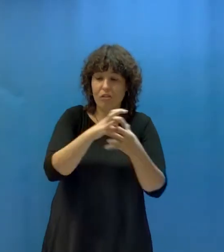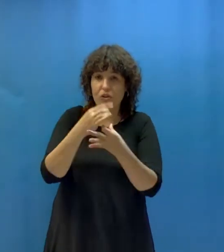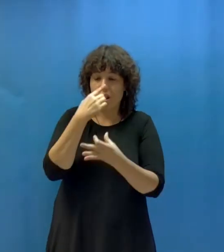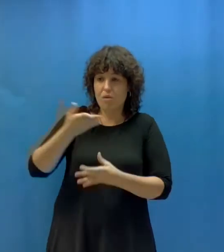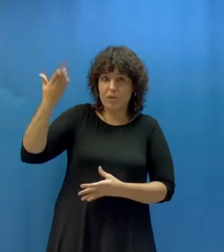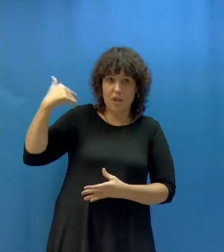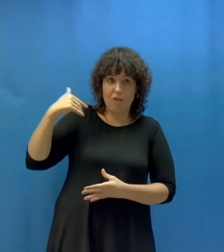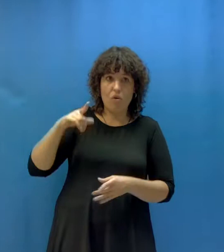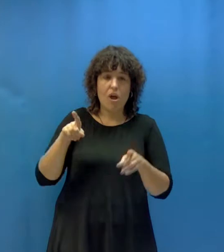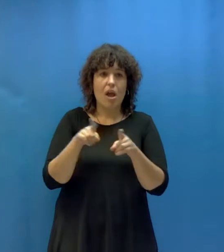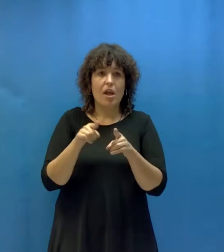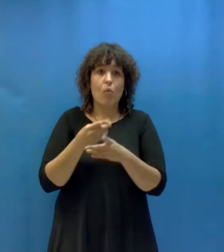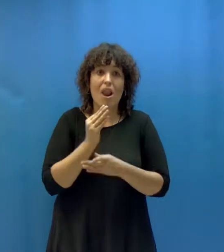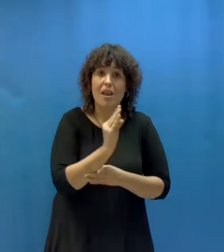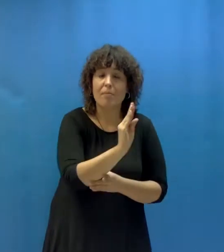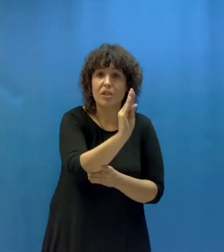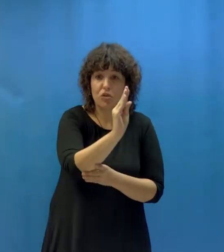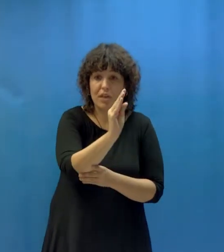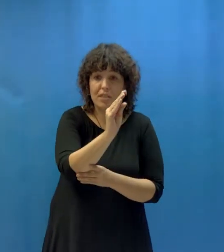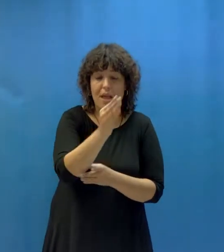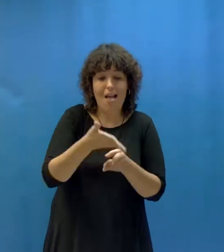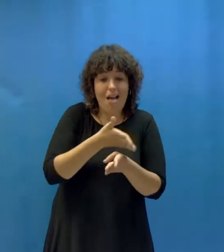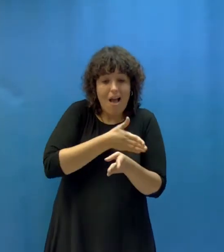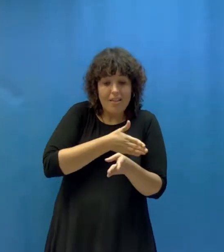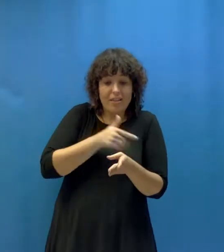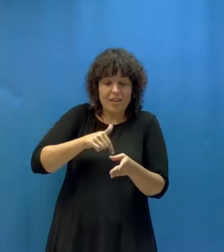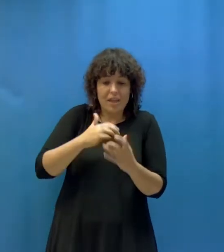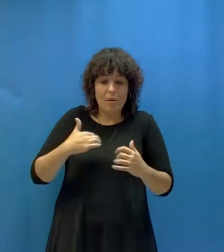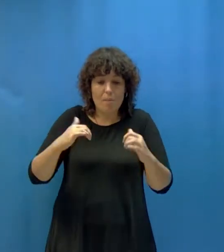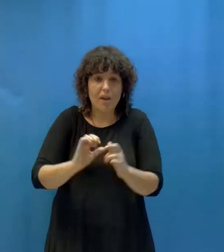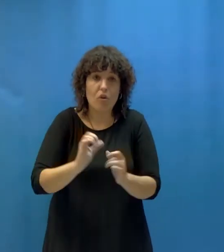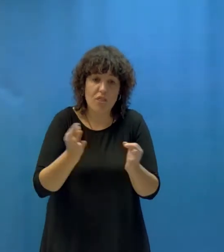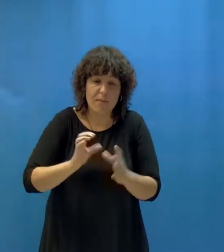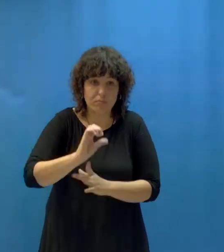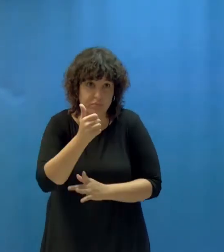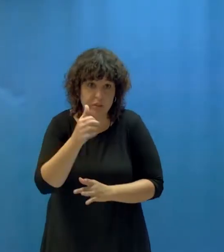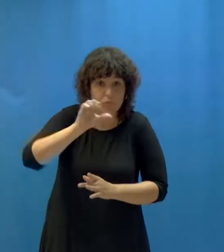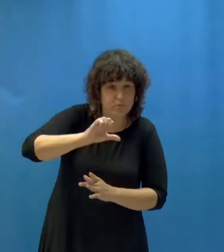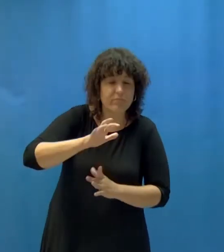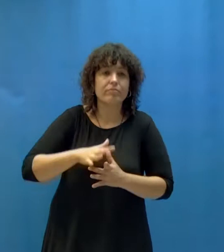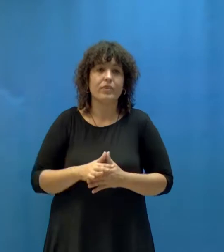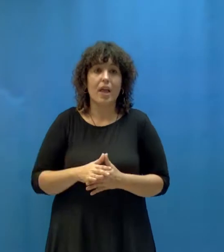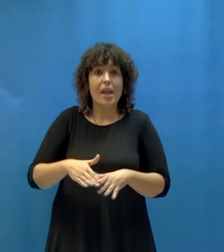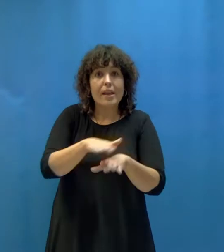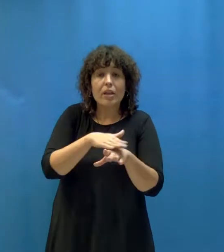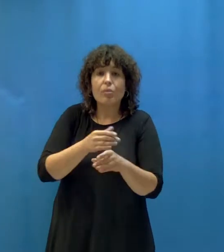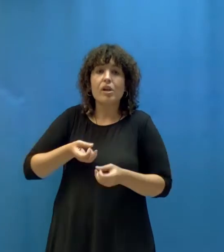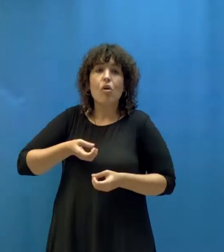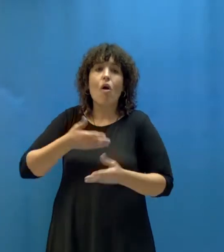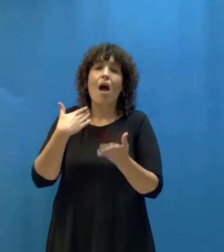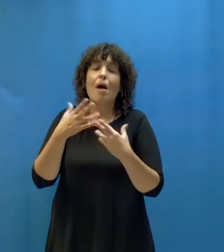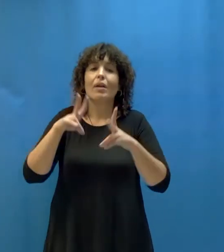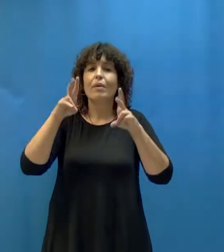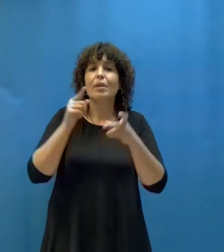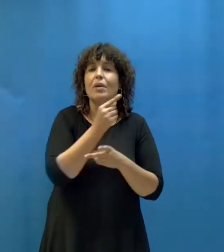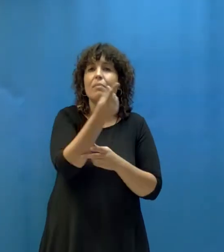paquet d'inversions que en breu passaran per este ple per a la seva aprovació. En l'anunci del govern es parlava d'algunes inversions concretes, com la